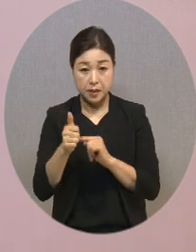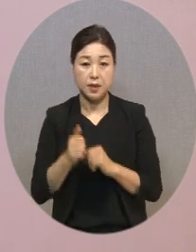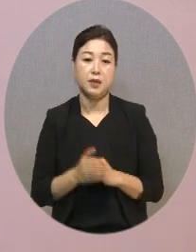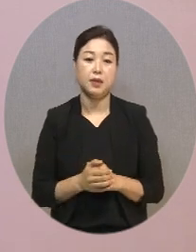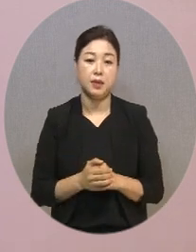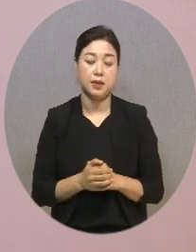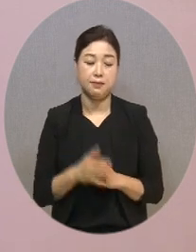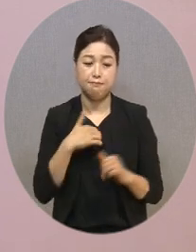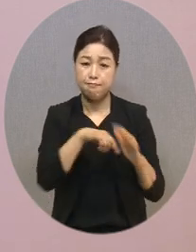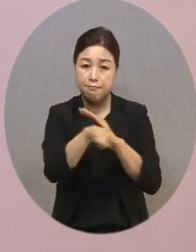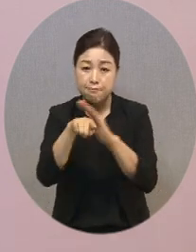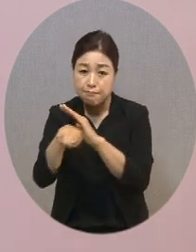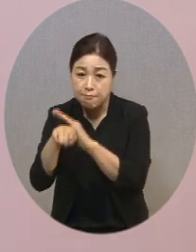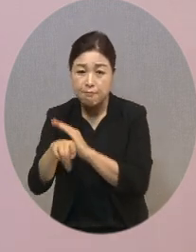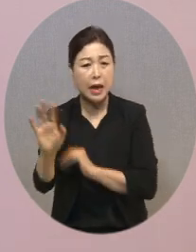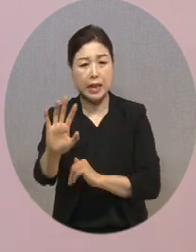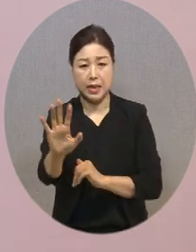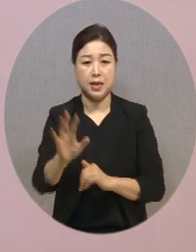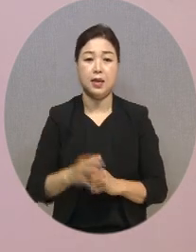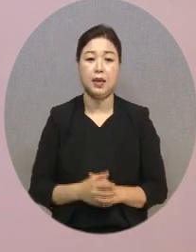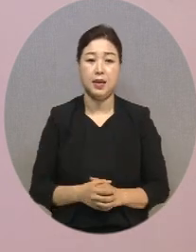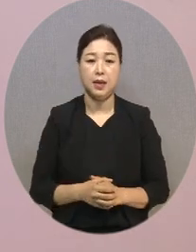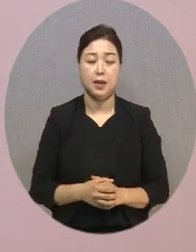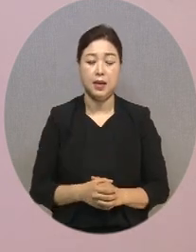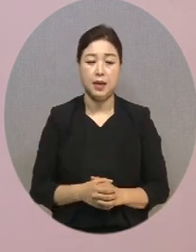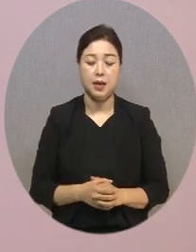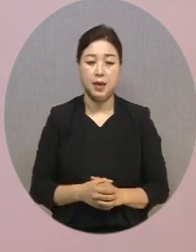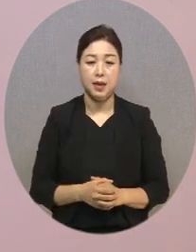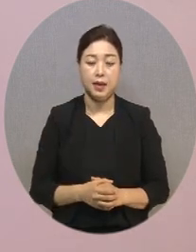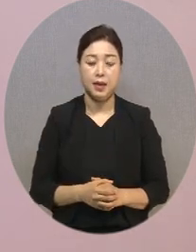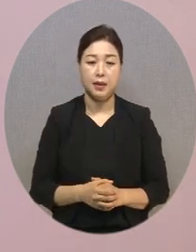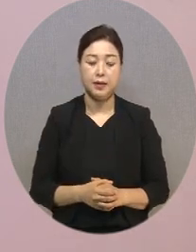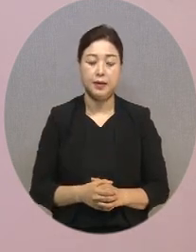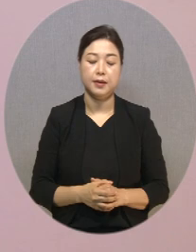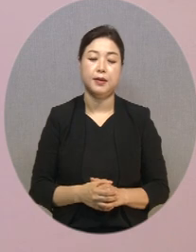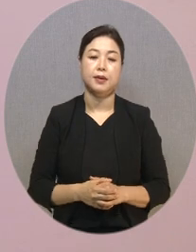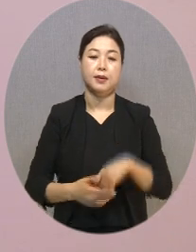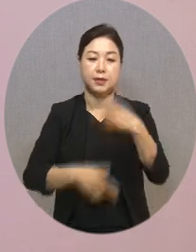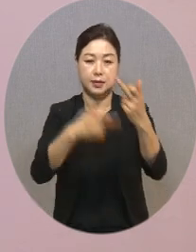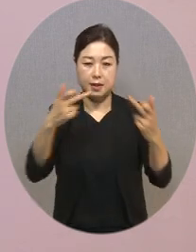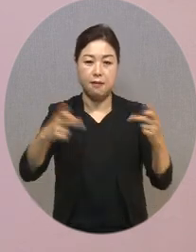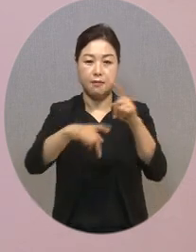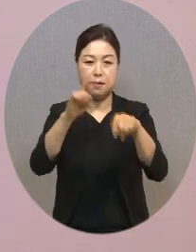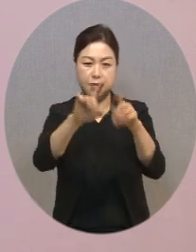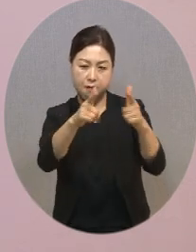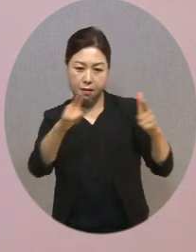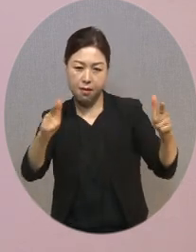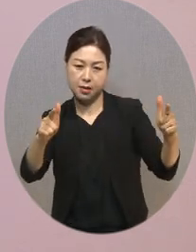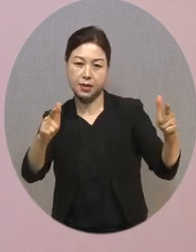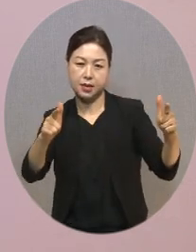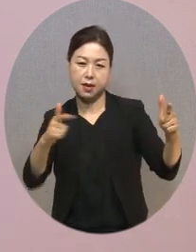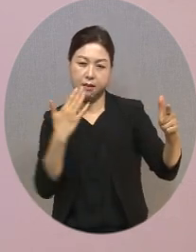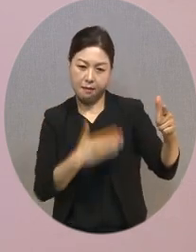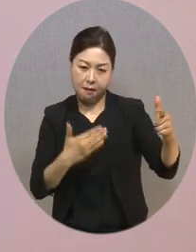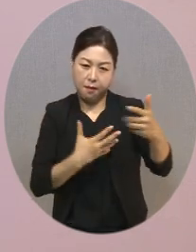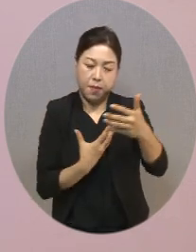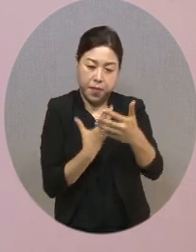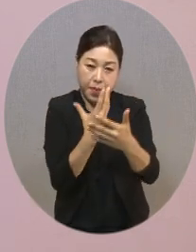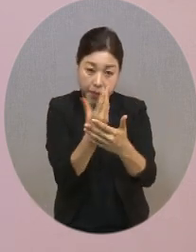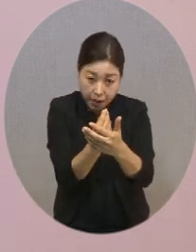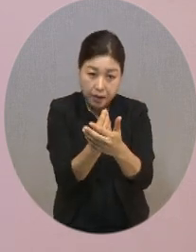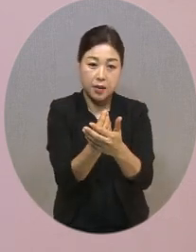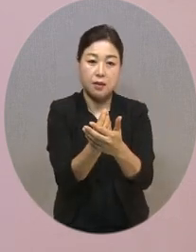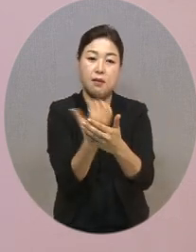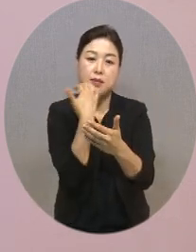곳에서도 자리하지 않을 것입니다. 그저 풍경에 녹아들어 조용히 색과 빛을 수집해